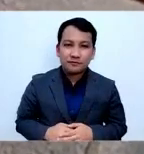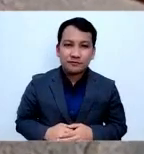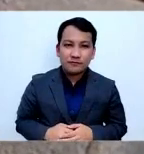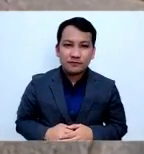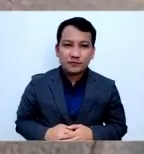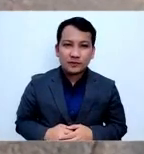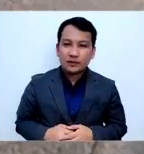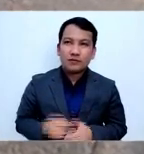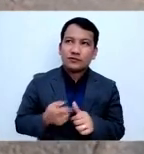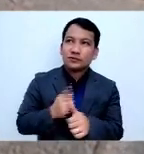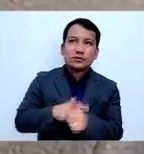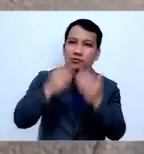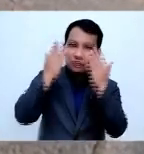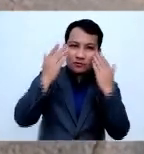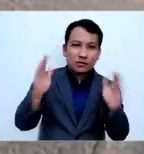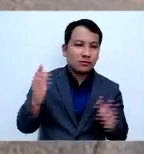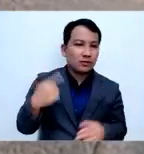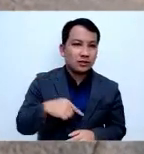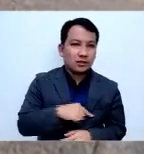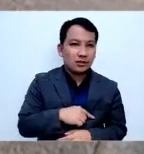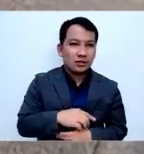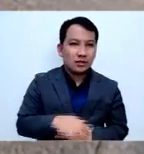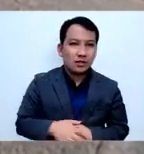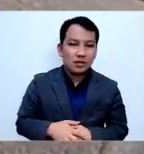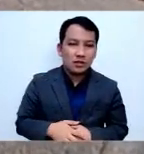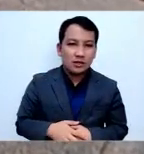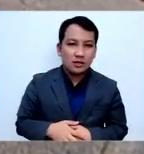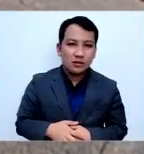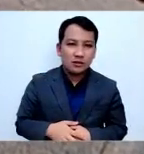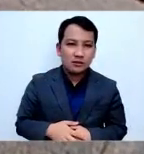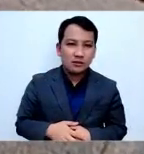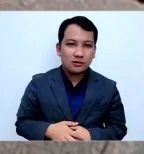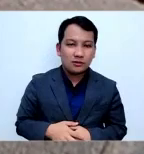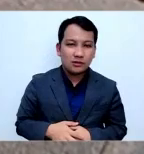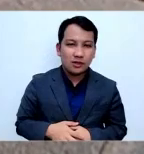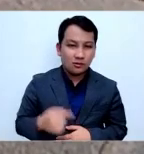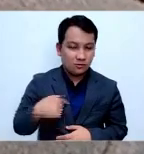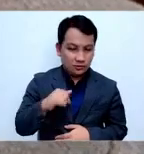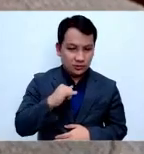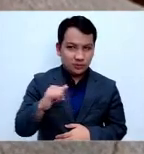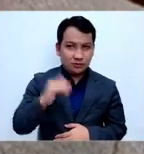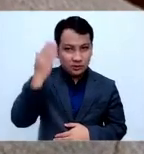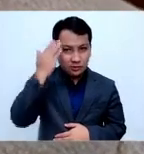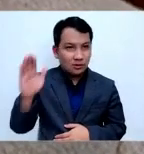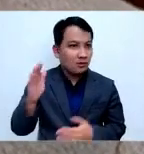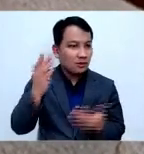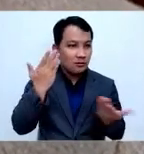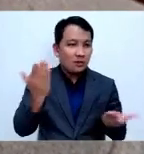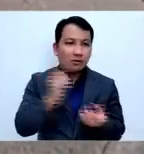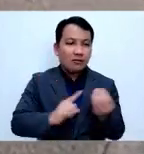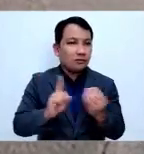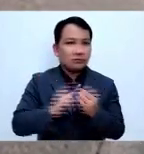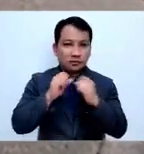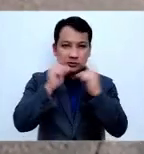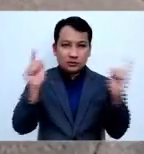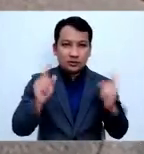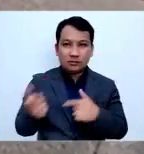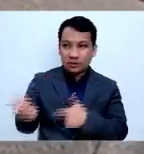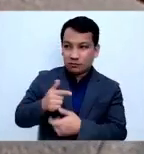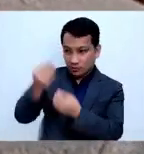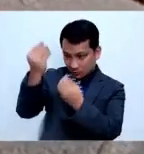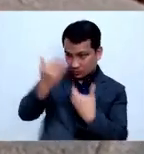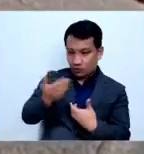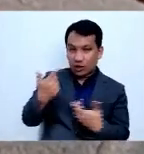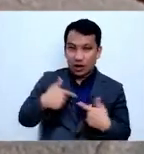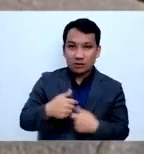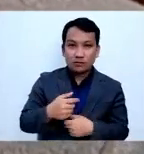2. I don't we're know. Blindsided. We're I'm blind too. Oh, I don't know anything about Season 2. I just know that they're gonna do Season